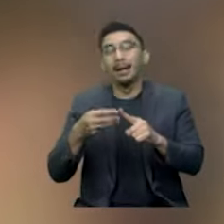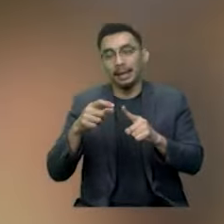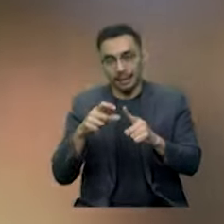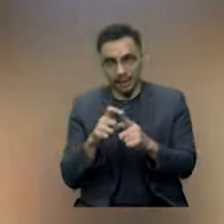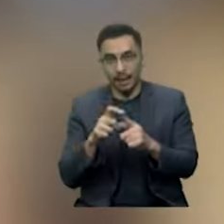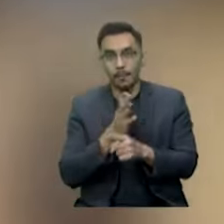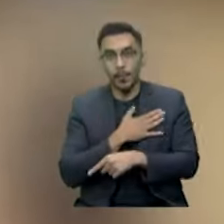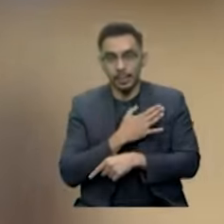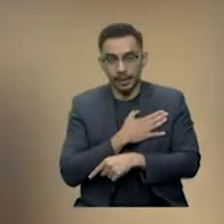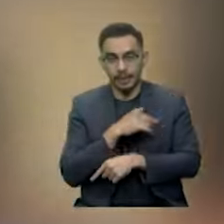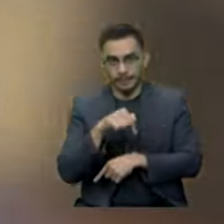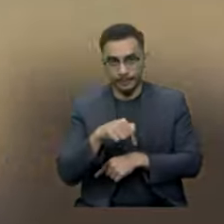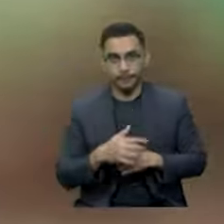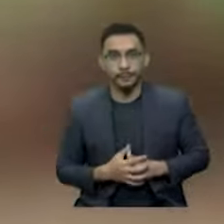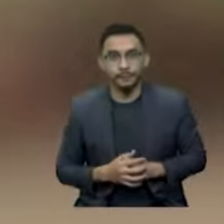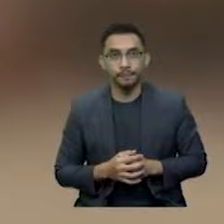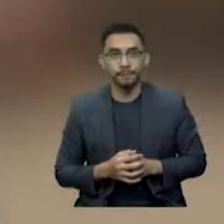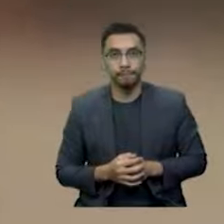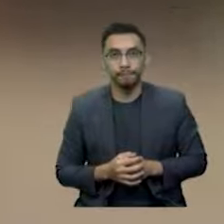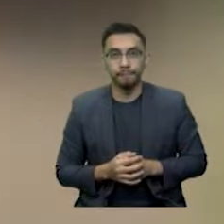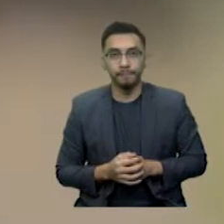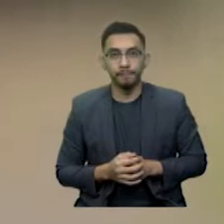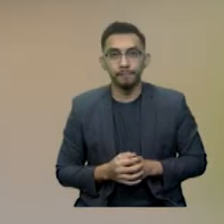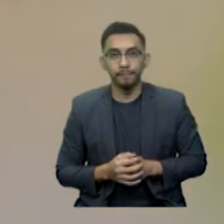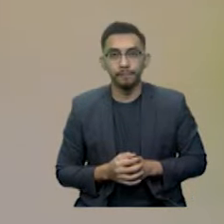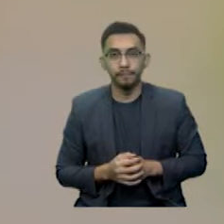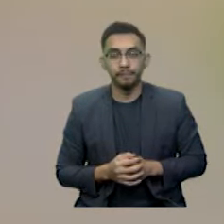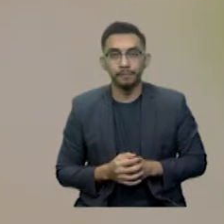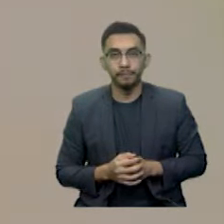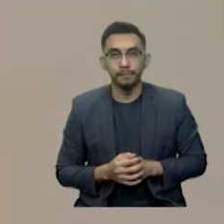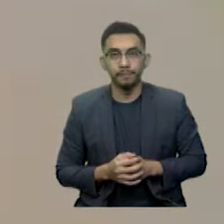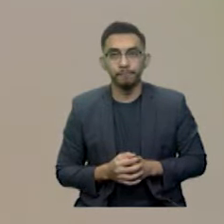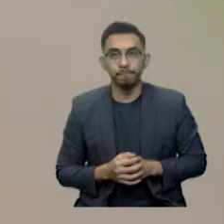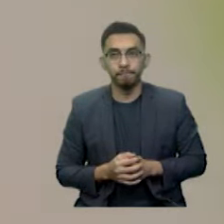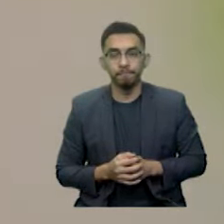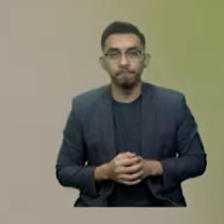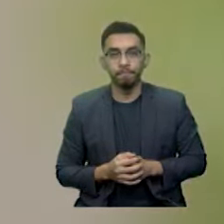Pesisir Barat, Lampung, Enrico Ngantung, iNews, melaporkan.